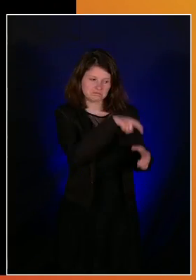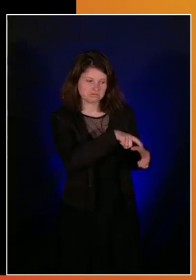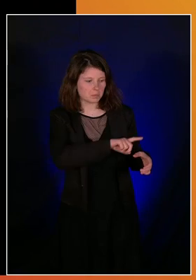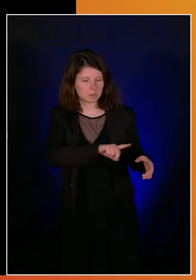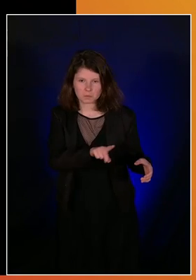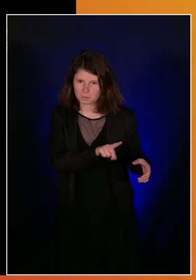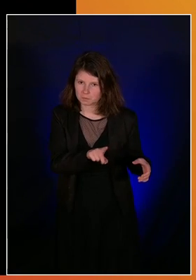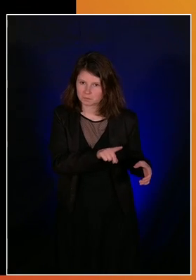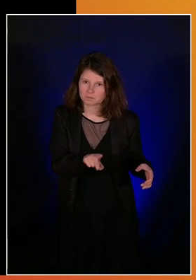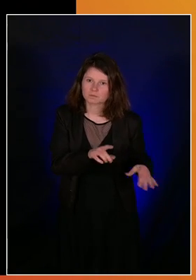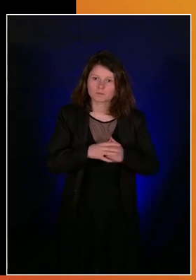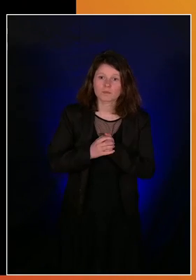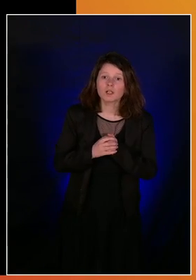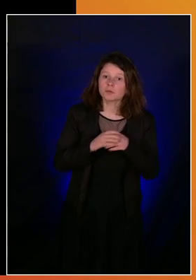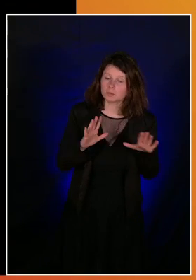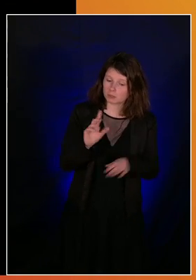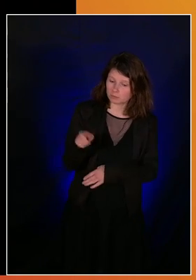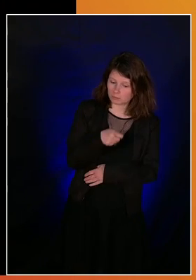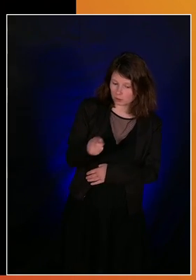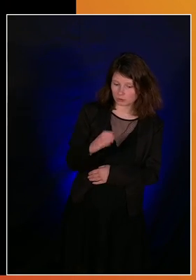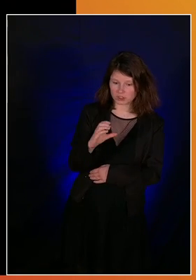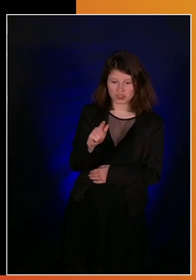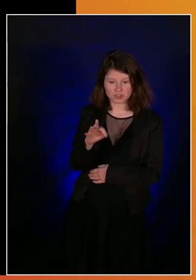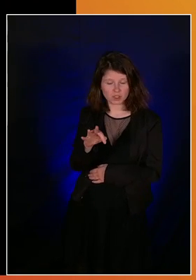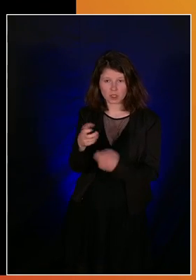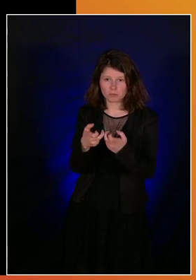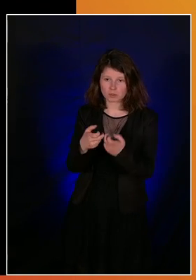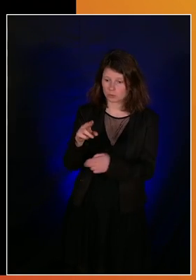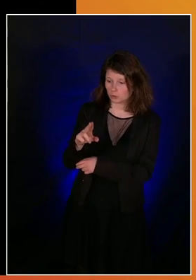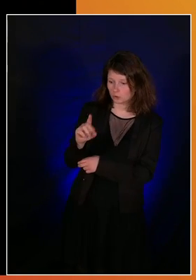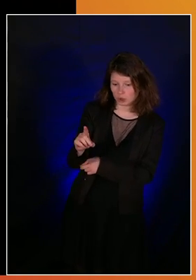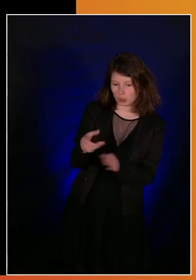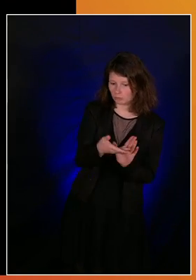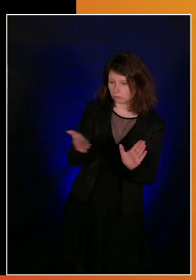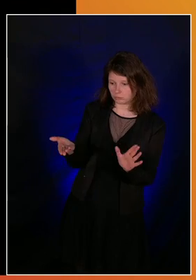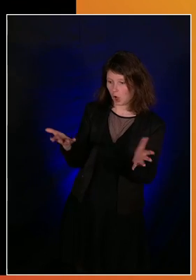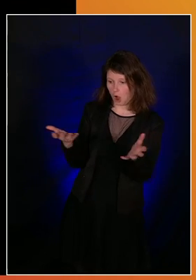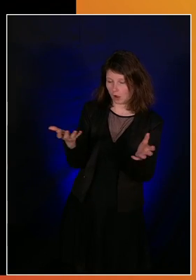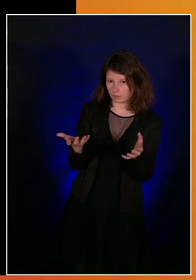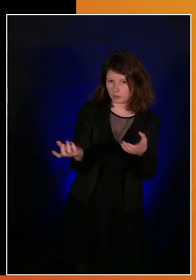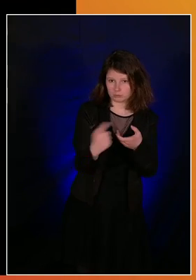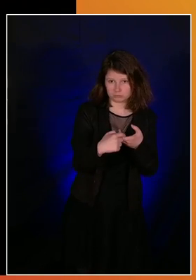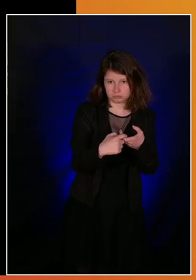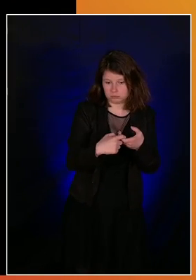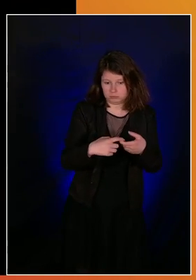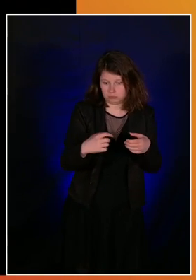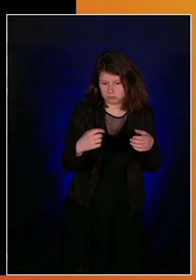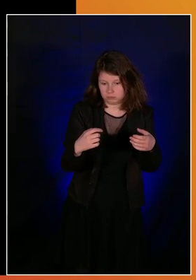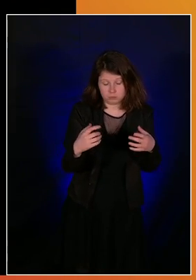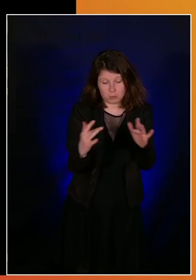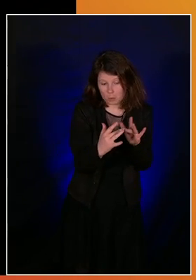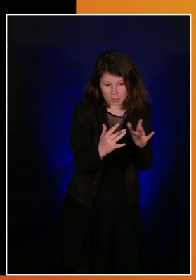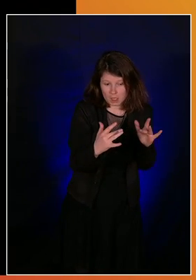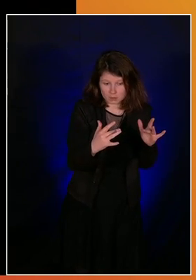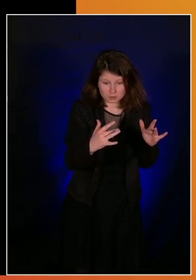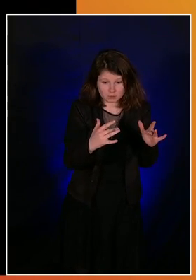n'empêche pas les différentes organisations de la CGT les UD si ell le souhaitent ou les fédérations si ell le souhaitent d'avoir des contacts